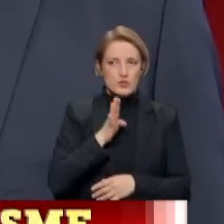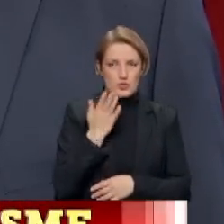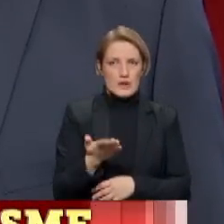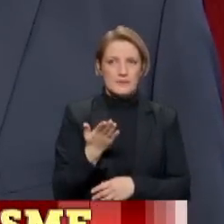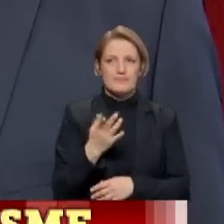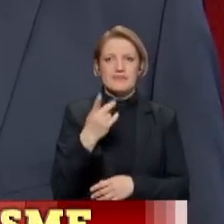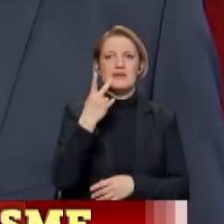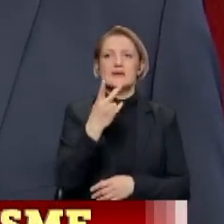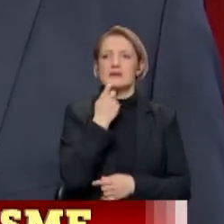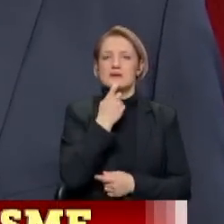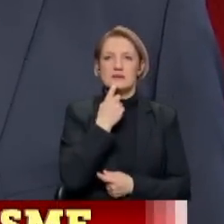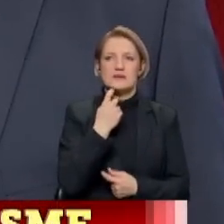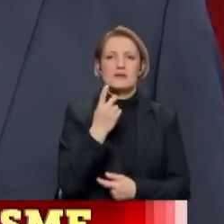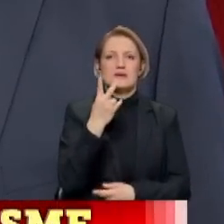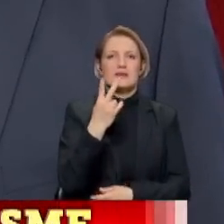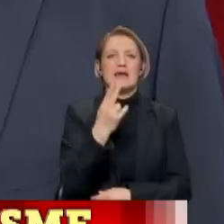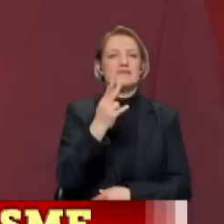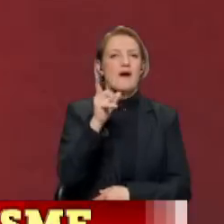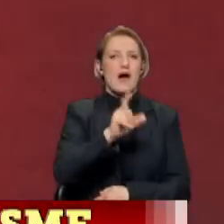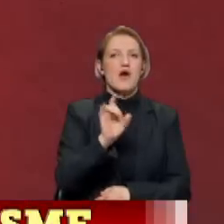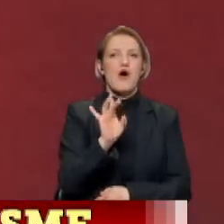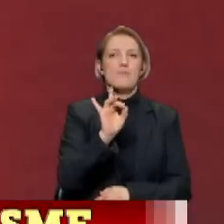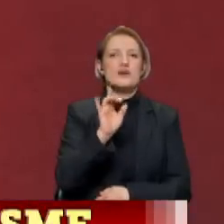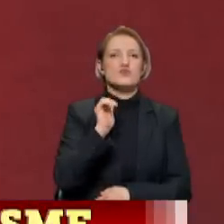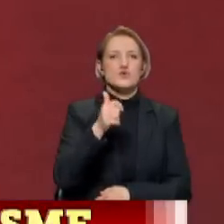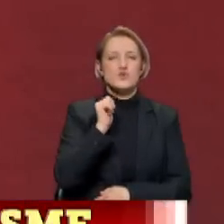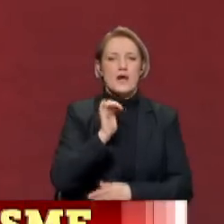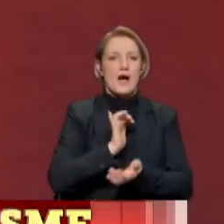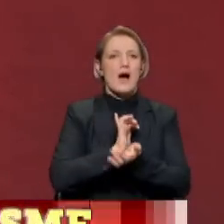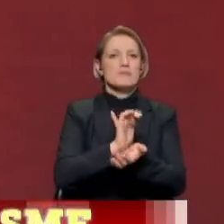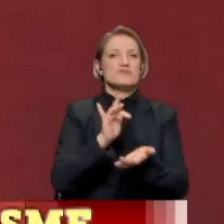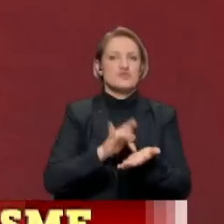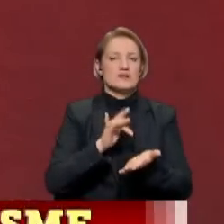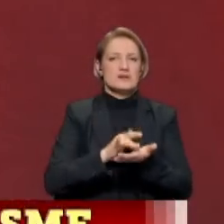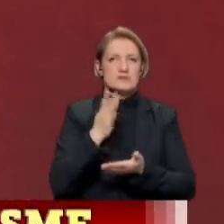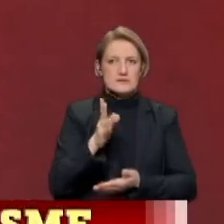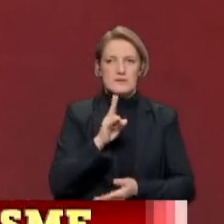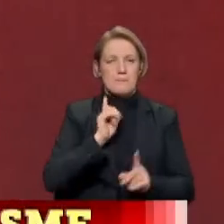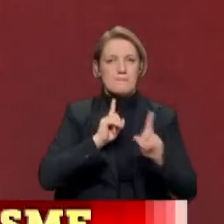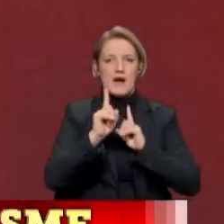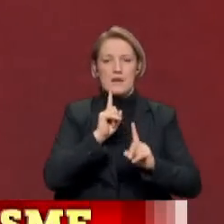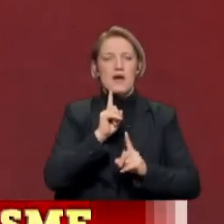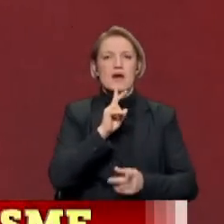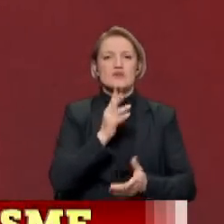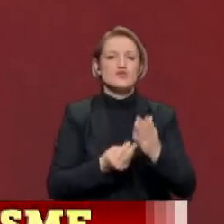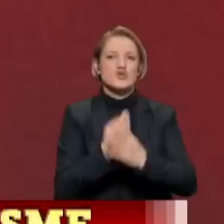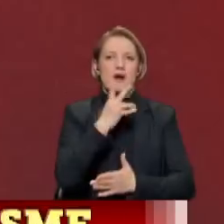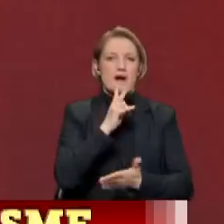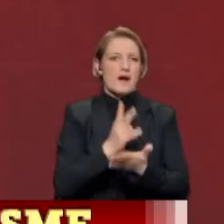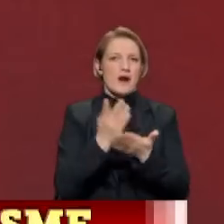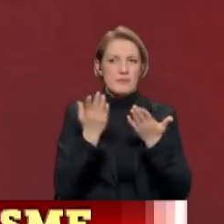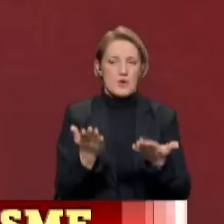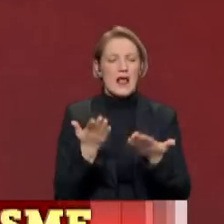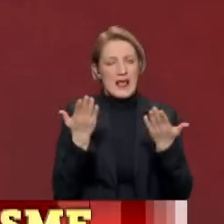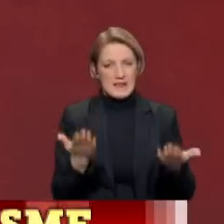Ekrem İmamoğlu'na 2 yıl 7 ay 15 gün hapis cezası mahkemede, mahkemeden çıkan karar bu şekilde.